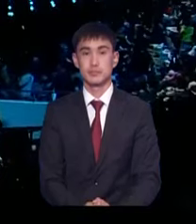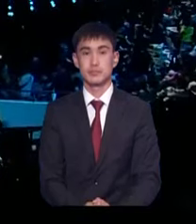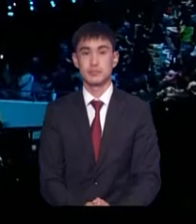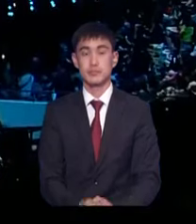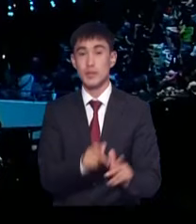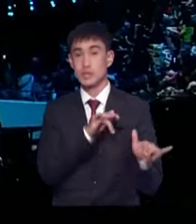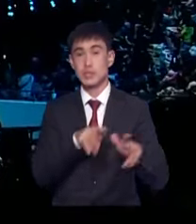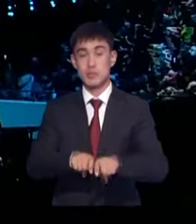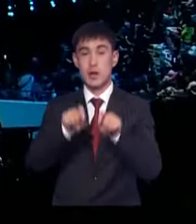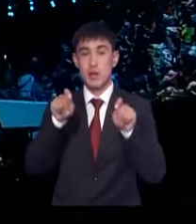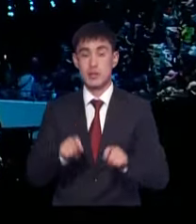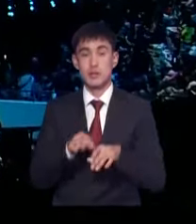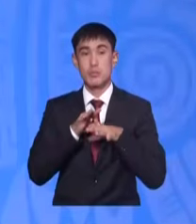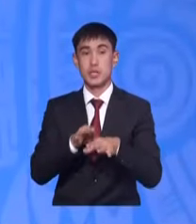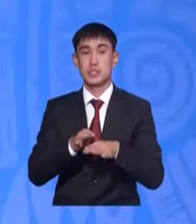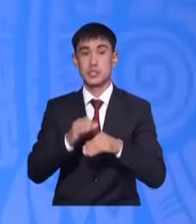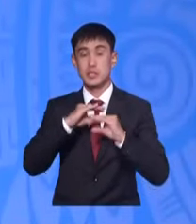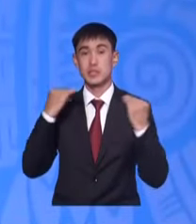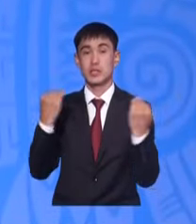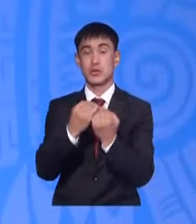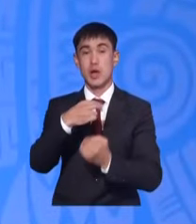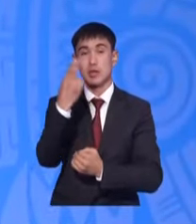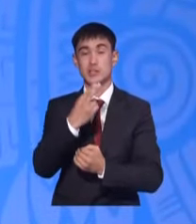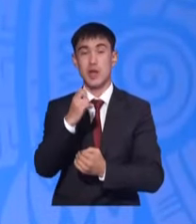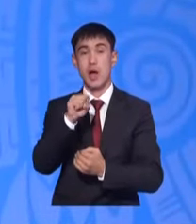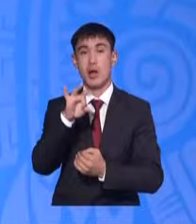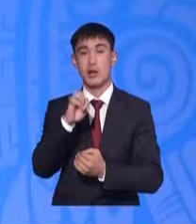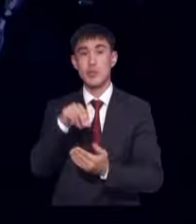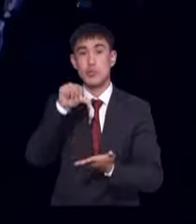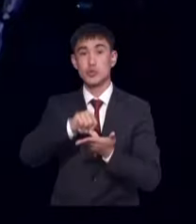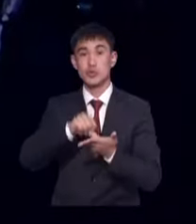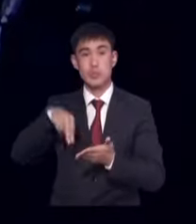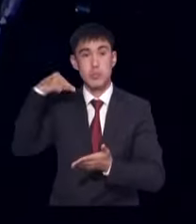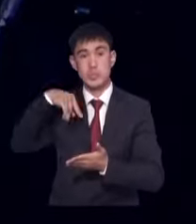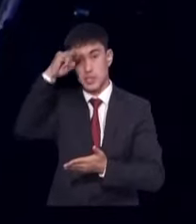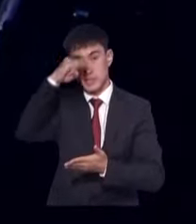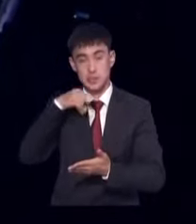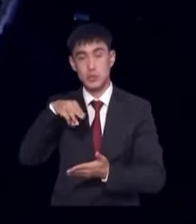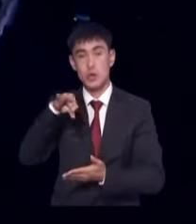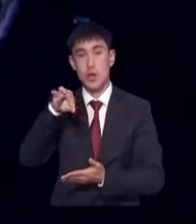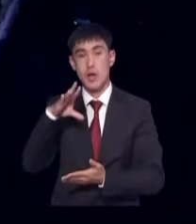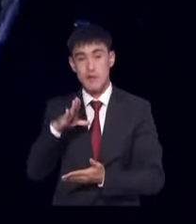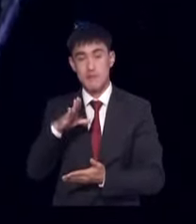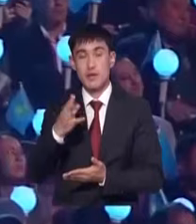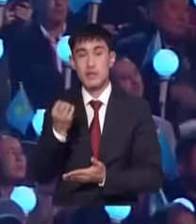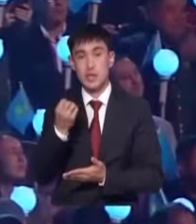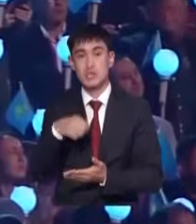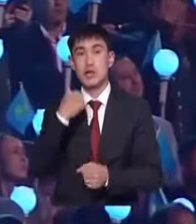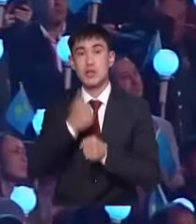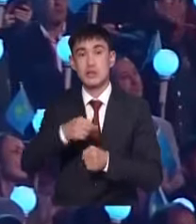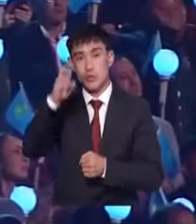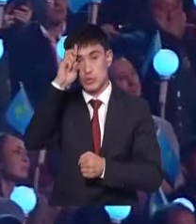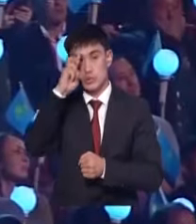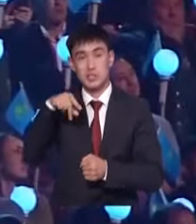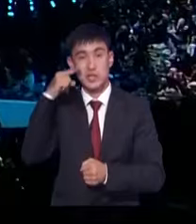На церемонии открытия, прошедшей на стадионе Астана-Арена, присутствовали президент Казахстана Касым-Жомарт Токаев, а также главы